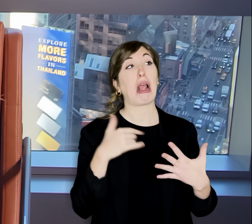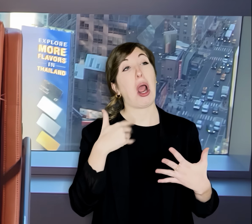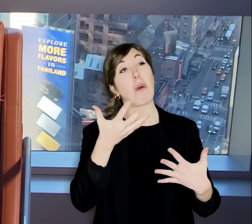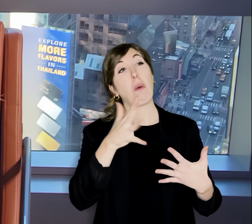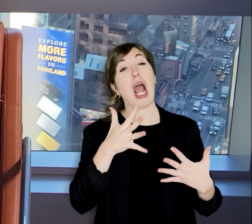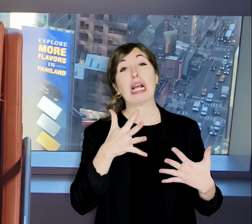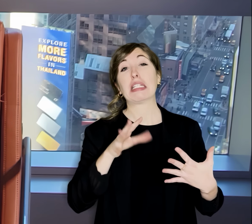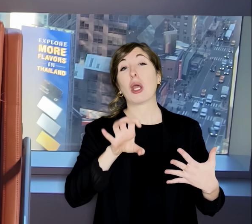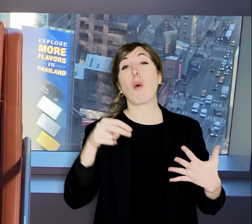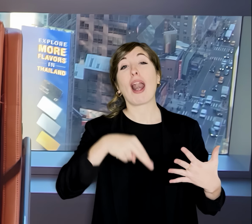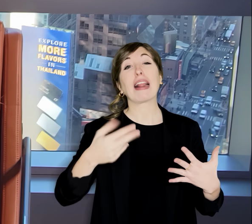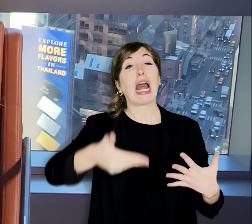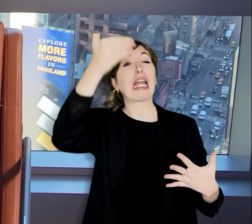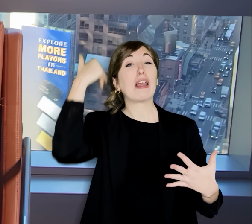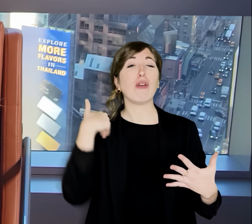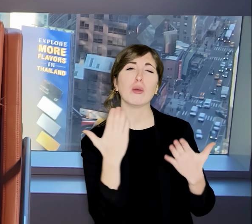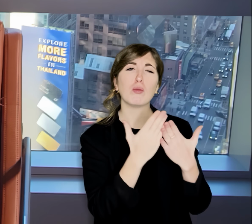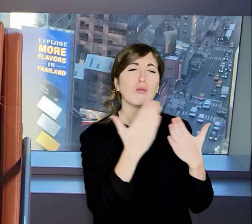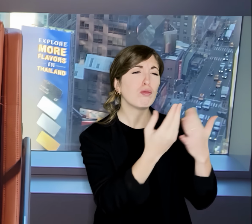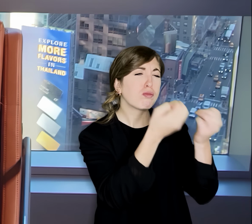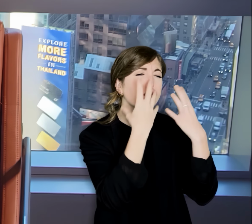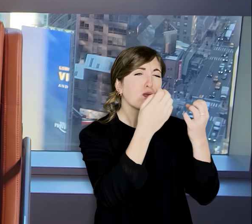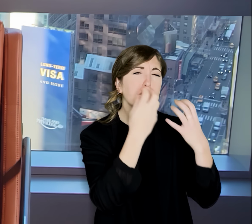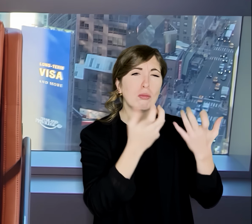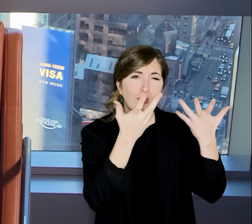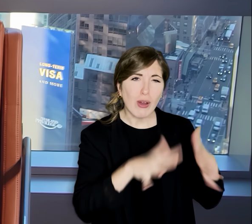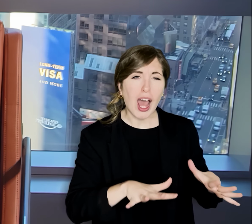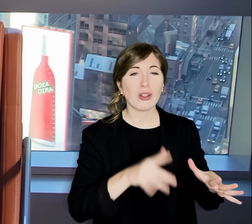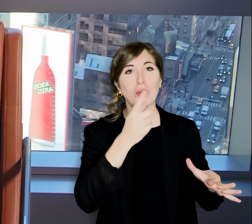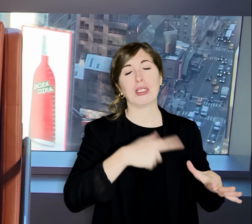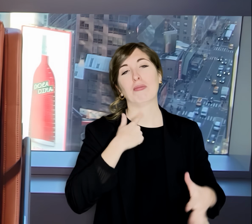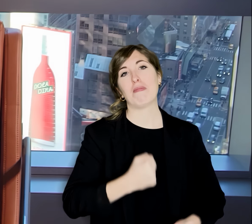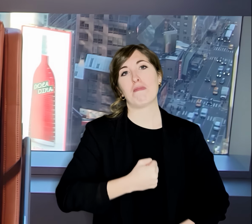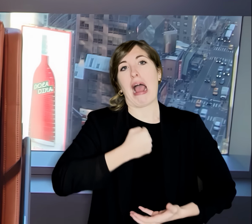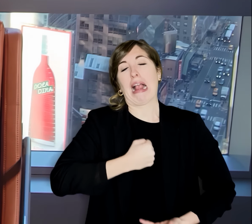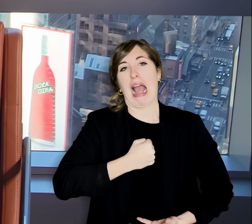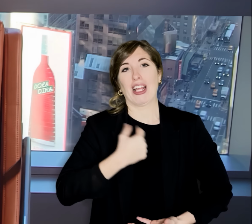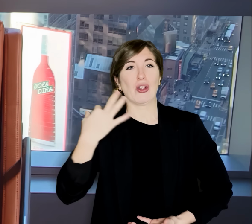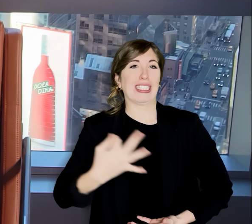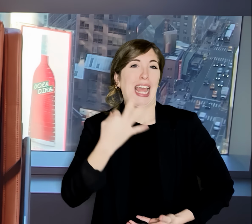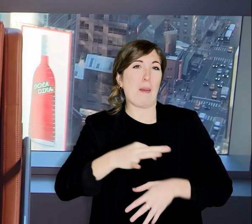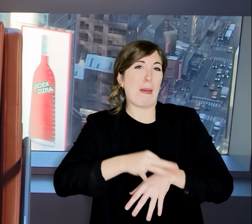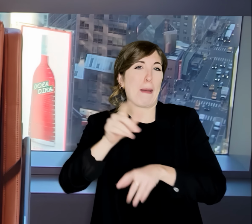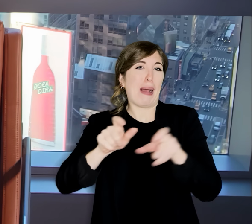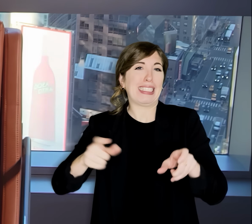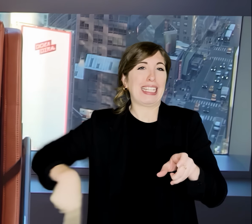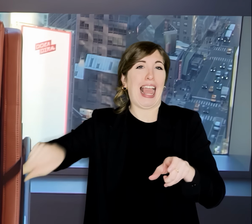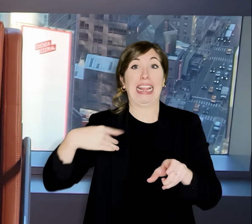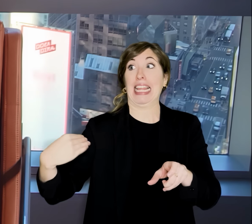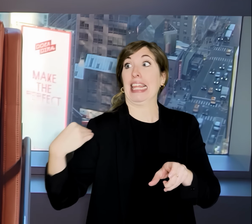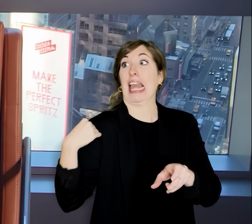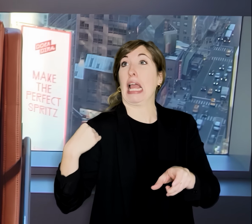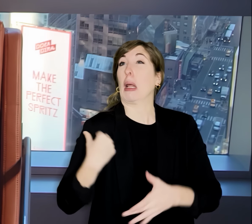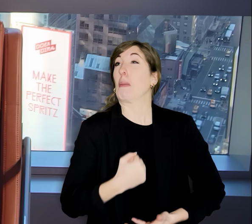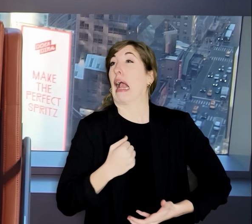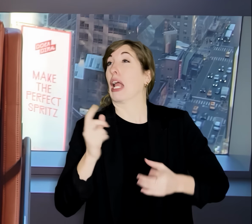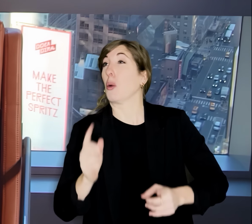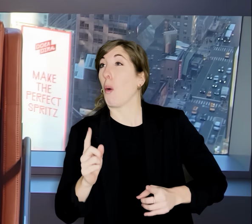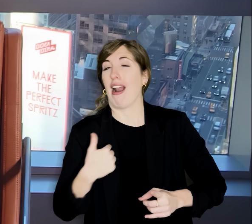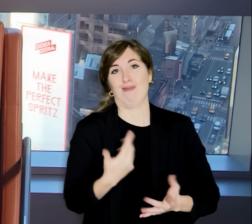oramai quasi 40 anni fa e lo porto come bagaglio e lo ricordo sempre anche ai pazienti che chiedo